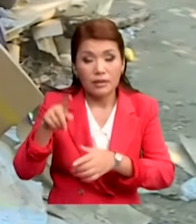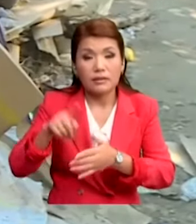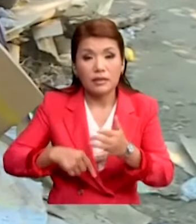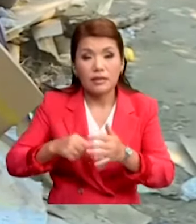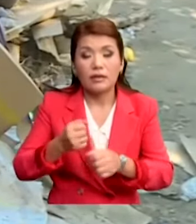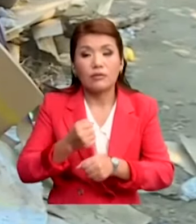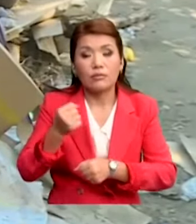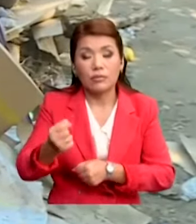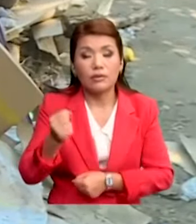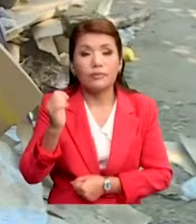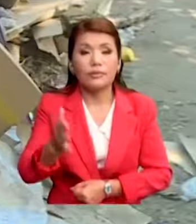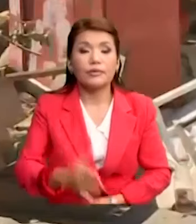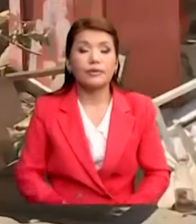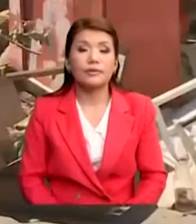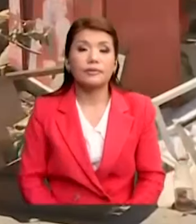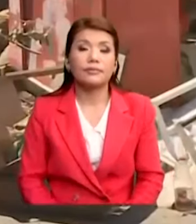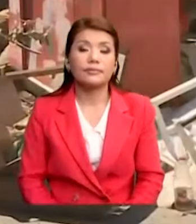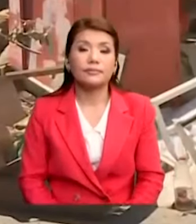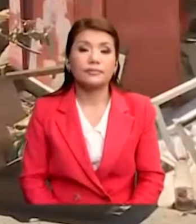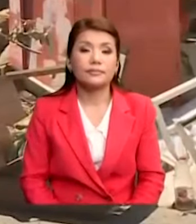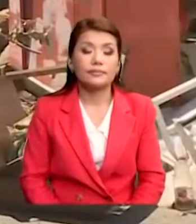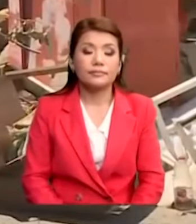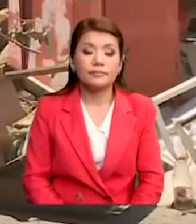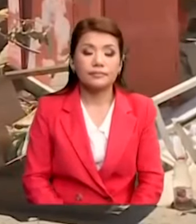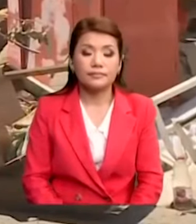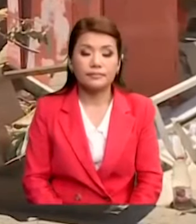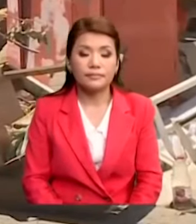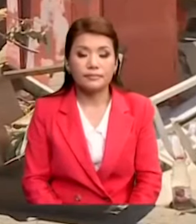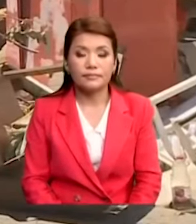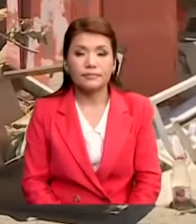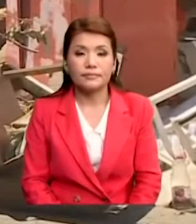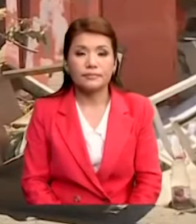өкілін тағайындамақшы. Гүлнұр Мұратқызы, Ғабиден Жоқышев, Атамекен Бизнес, Қостанай.